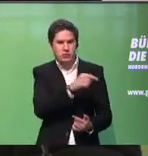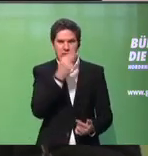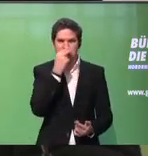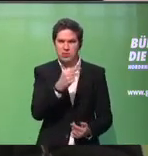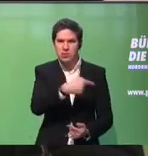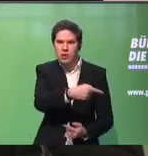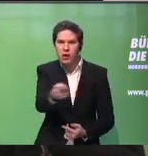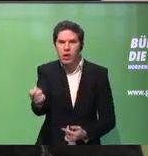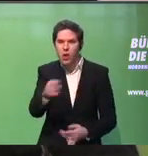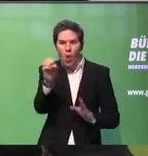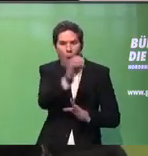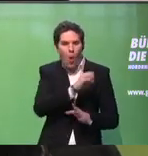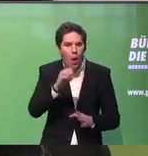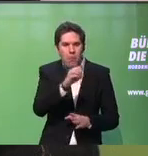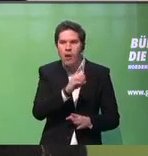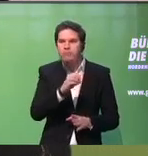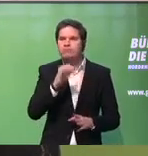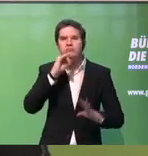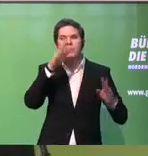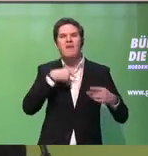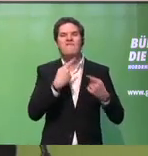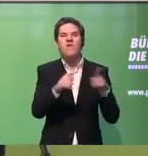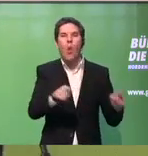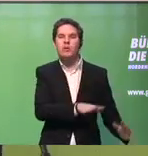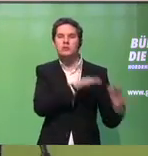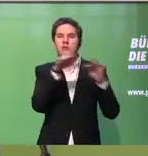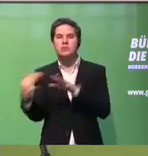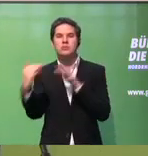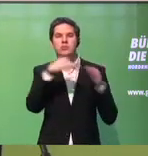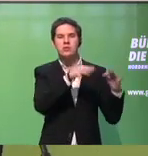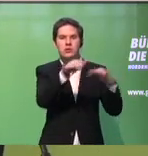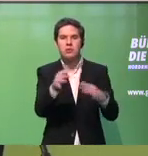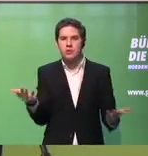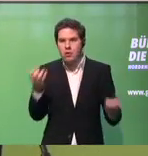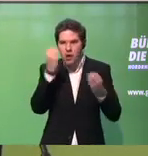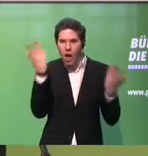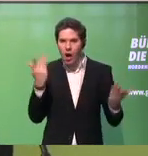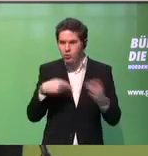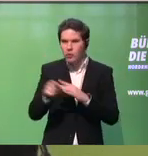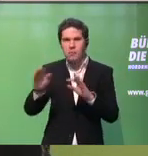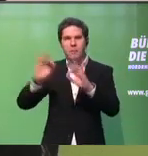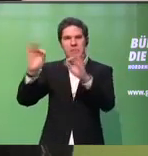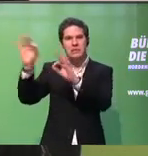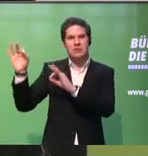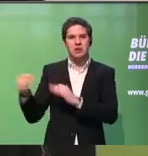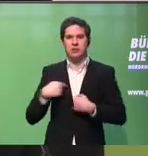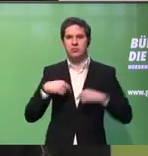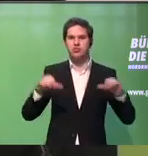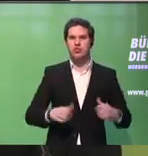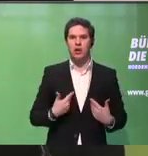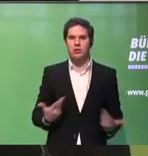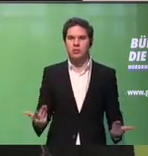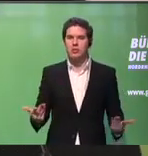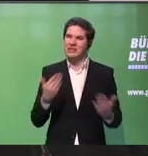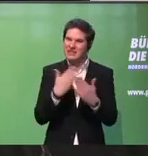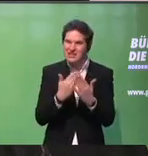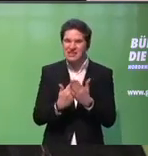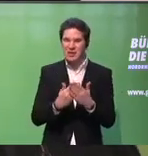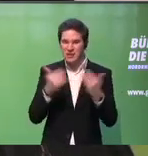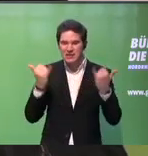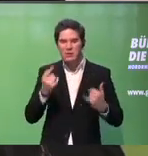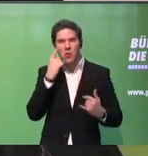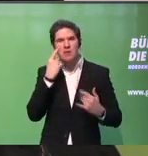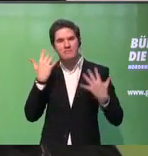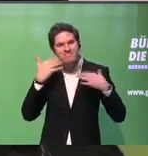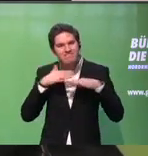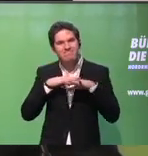sich innerhalb Europas auf den Weg machen. Und deshalb liegt die Verantwortung eines guten Teils für die Migration, die wir derzeit